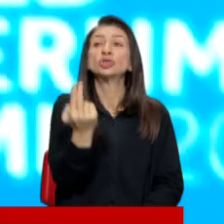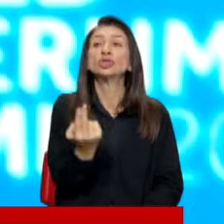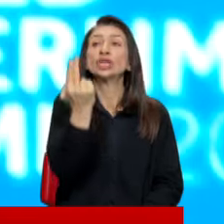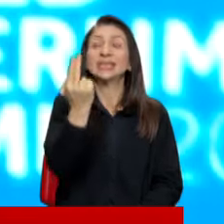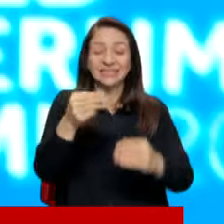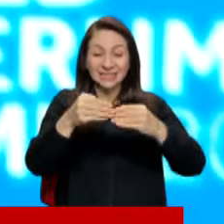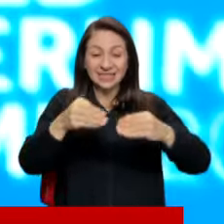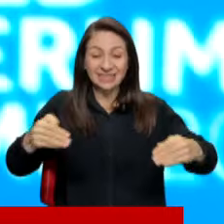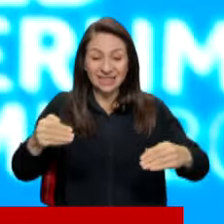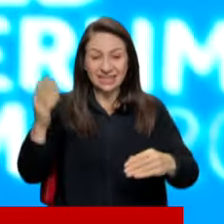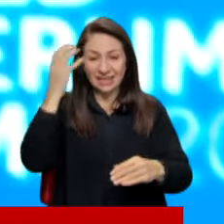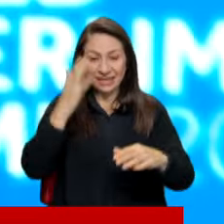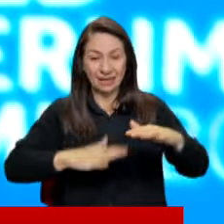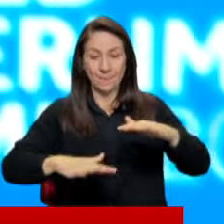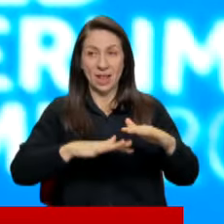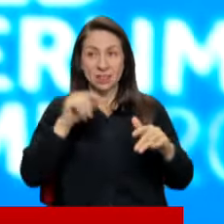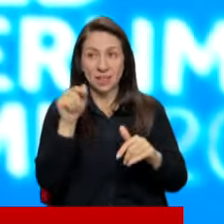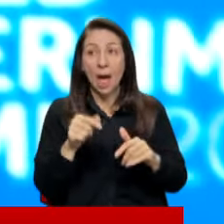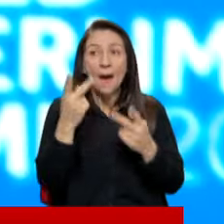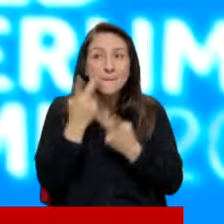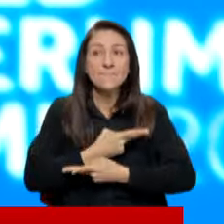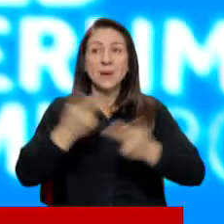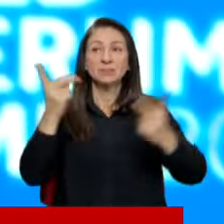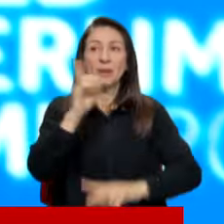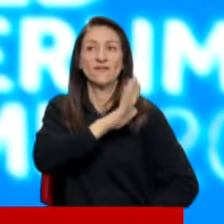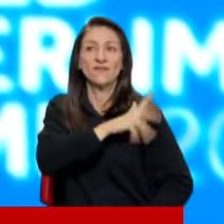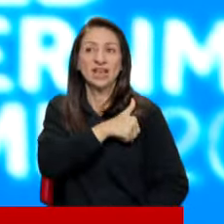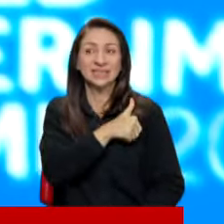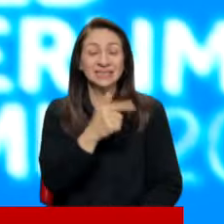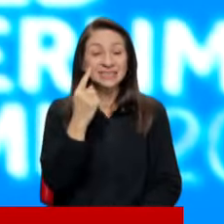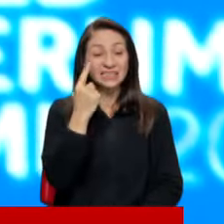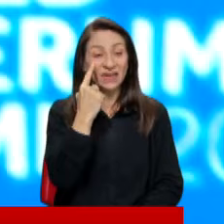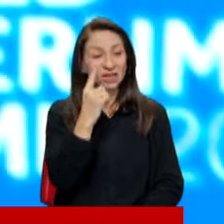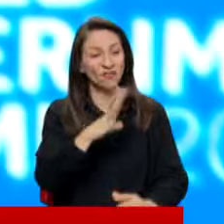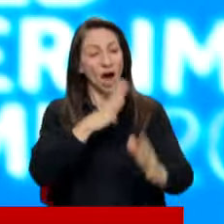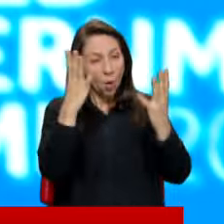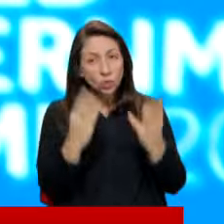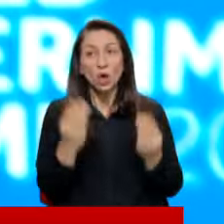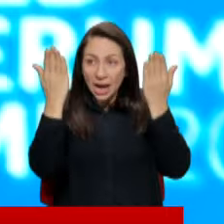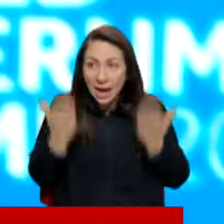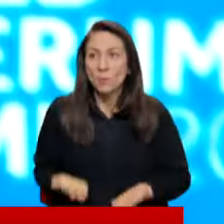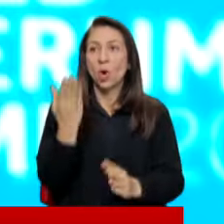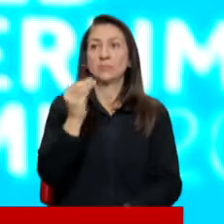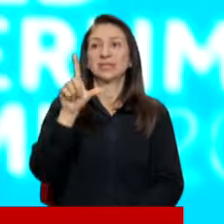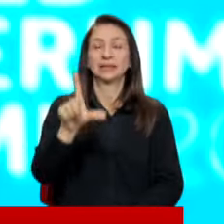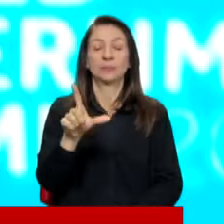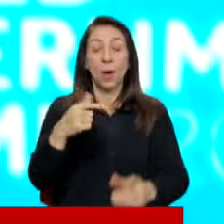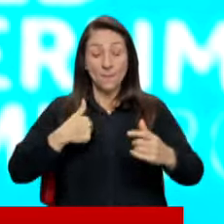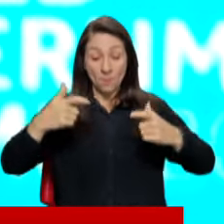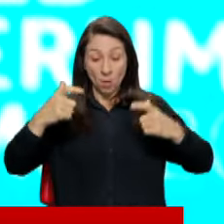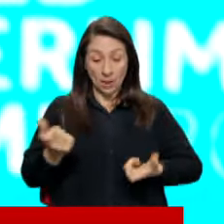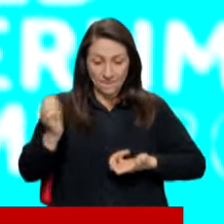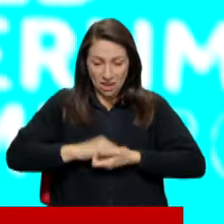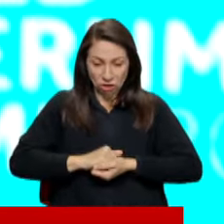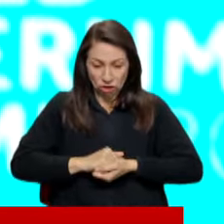1967 sınırları temelinde bağımsız bir Filistin devletinin varlığını kabul etmelidir. Bölgemizde